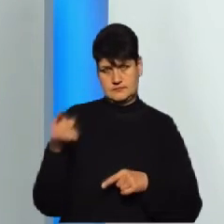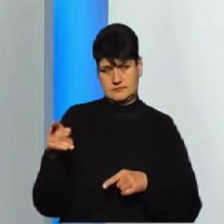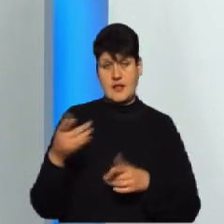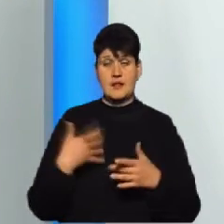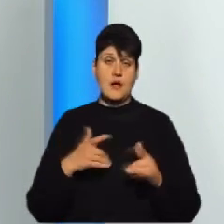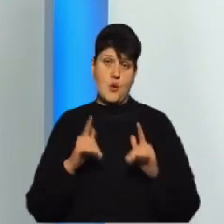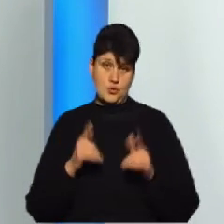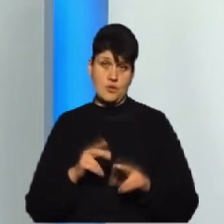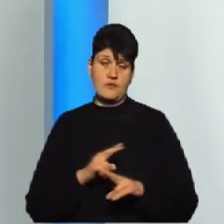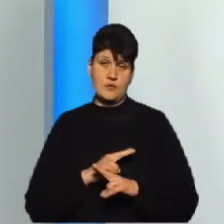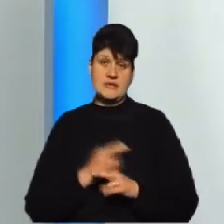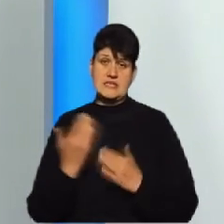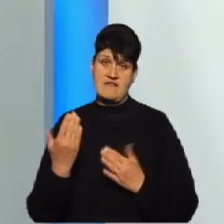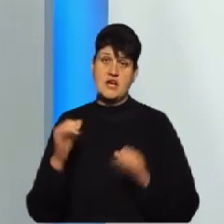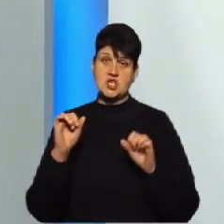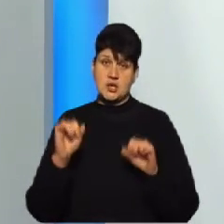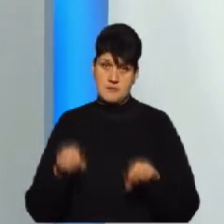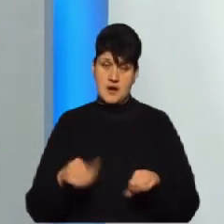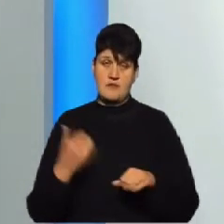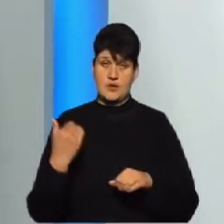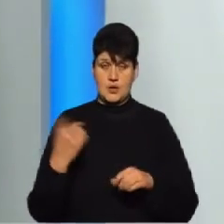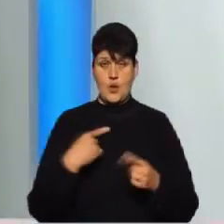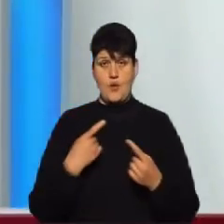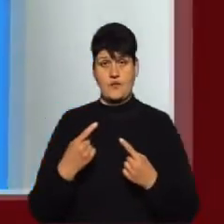право їх висловлювати. Оце цінна думка. І